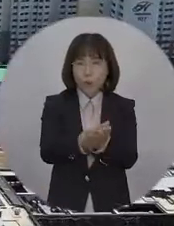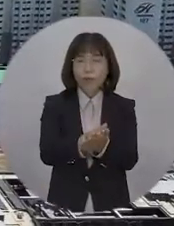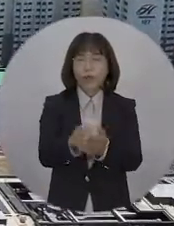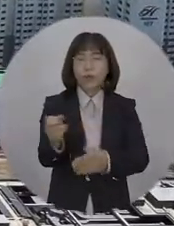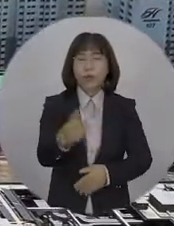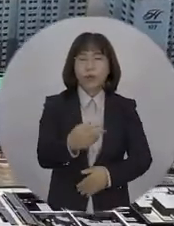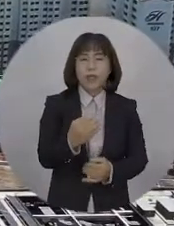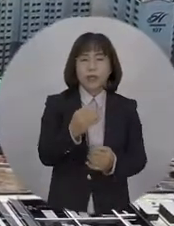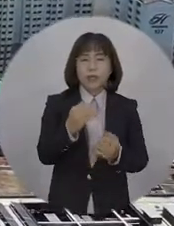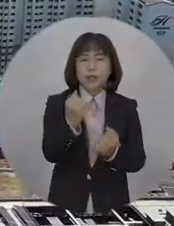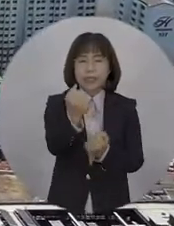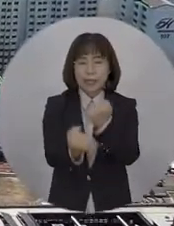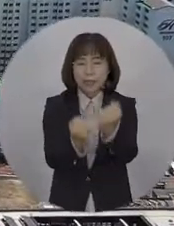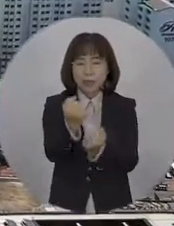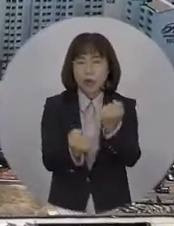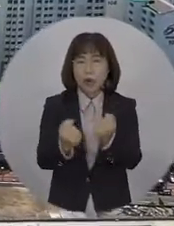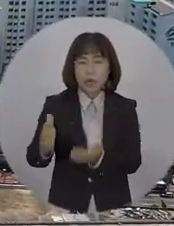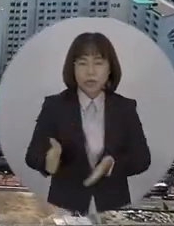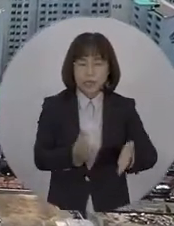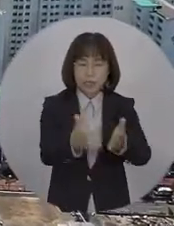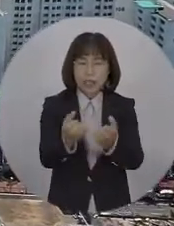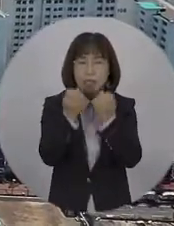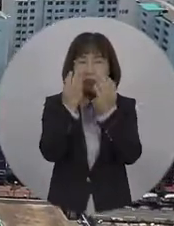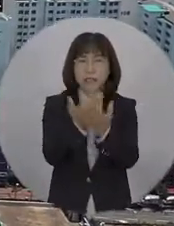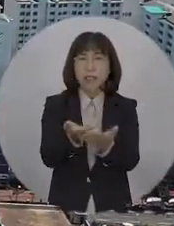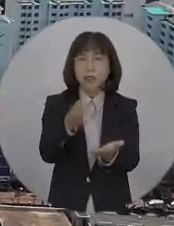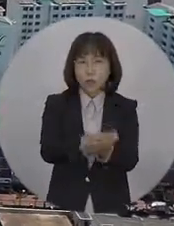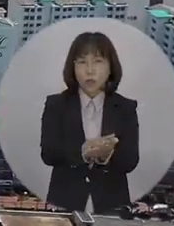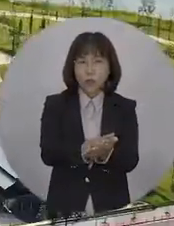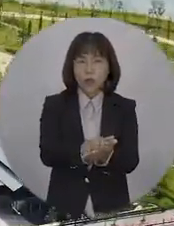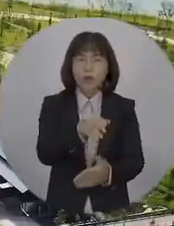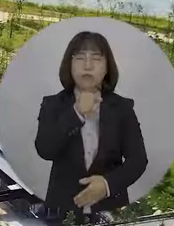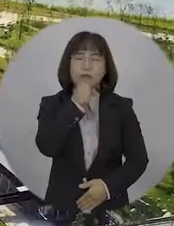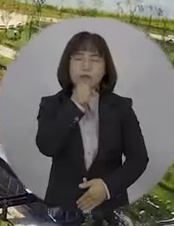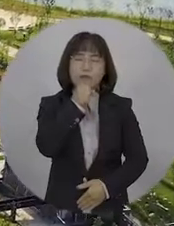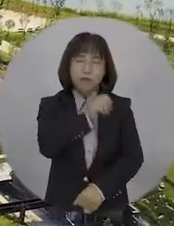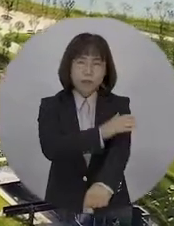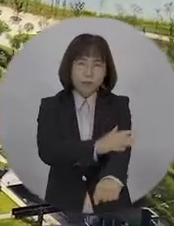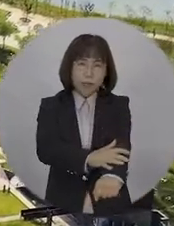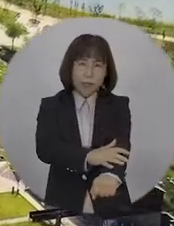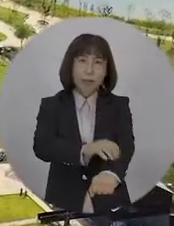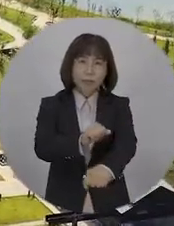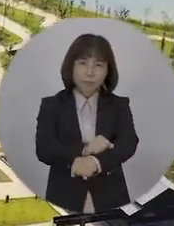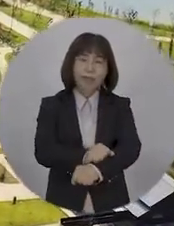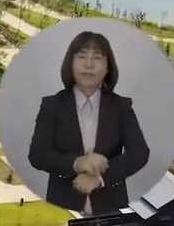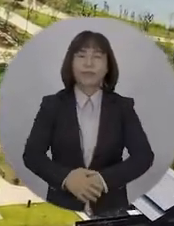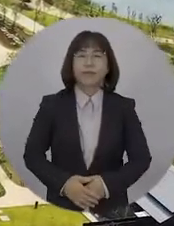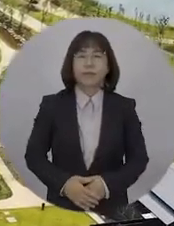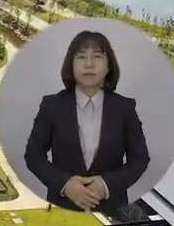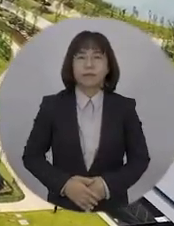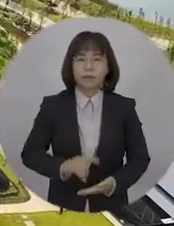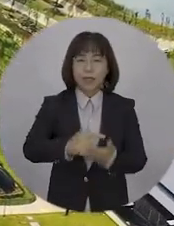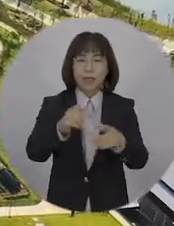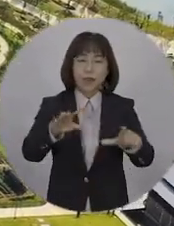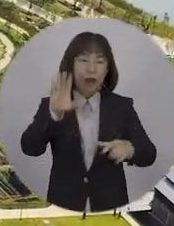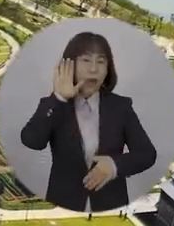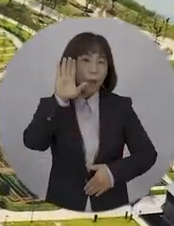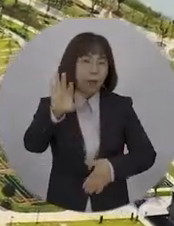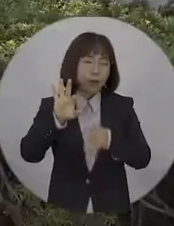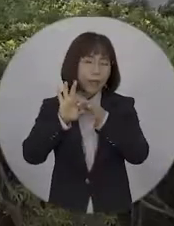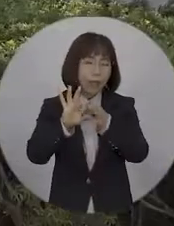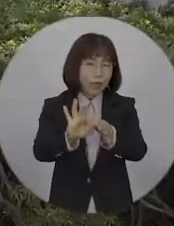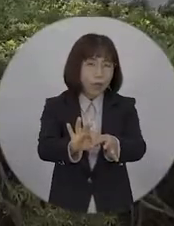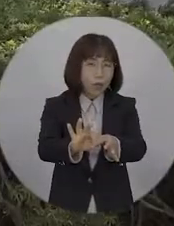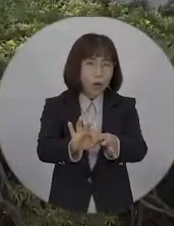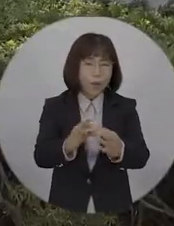안전 개선 사업 및 자전거 도로 정비 등의 사례에서 가장 높은 점수를 받았습니다. 강서구는 앞으로도 지역의